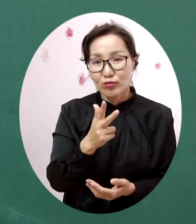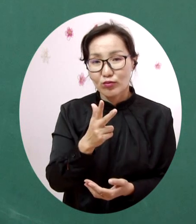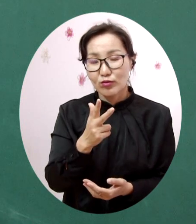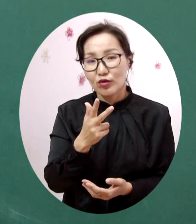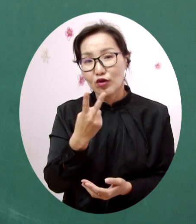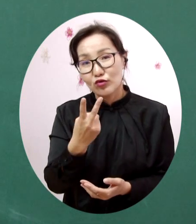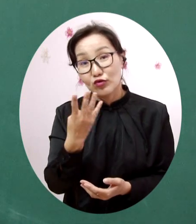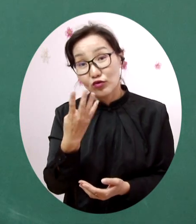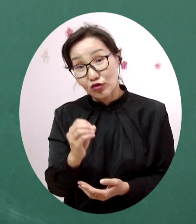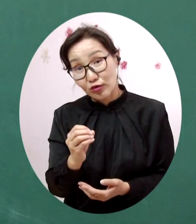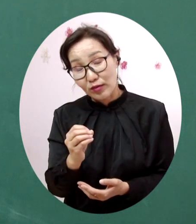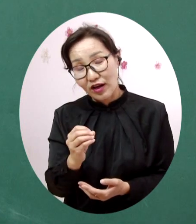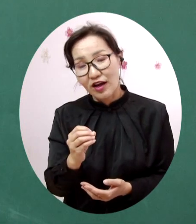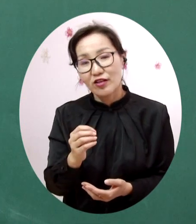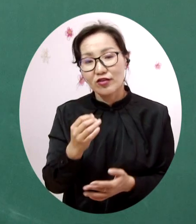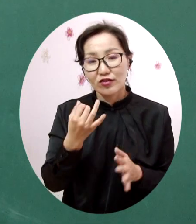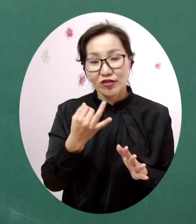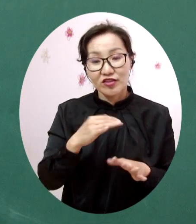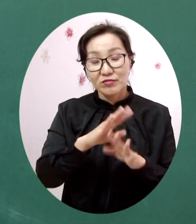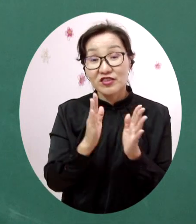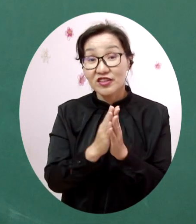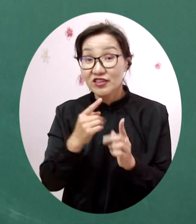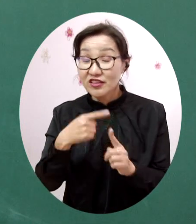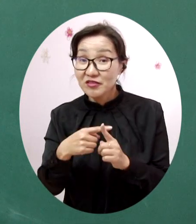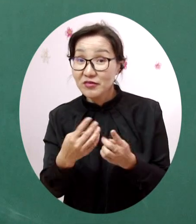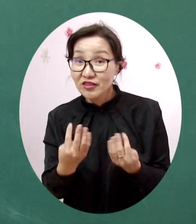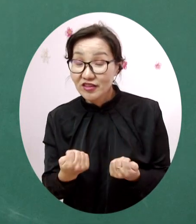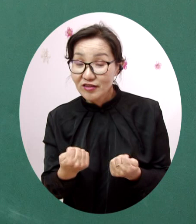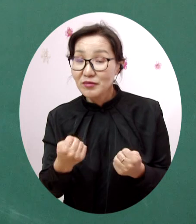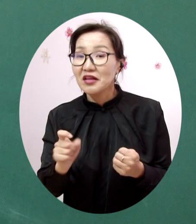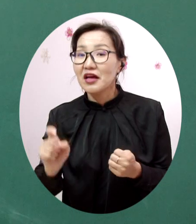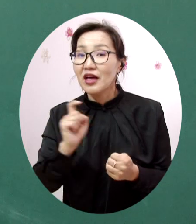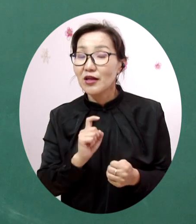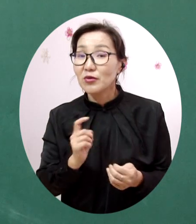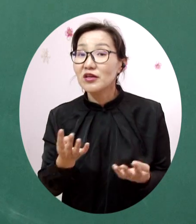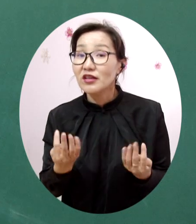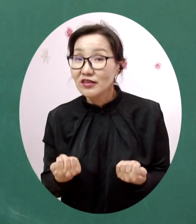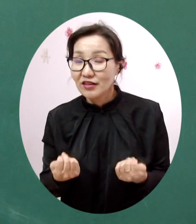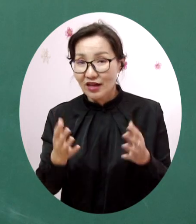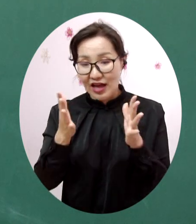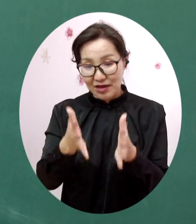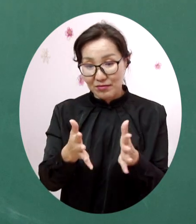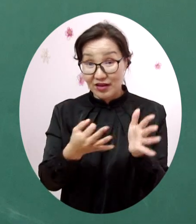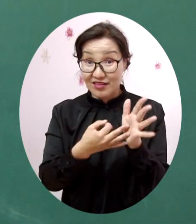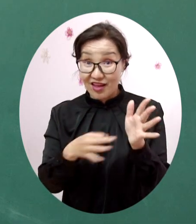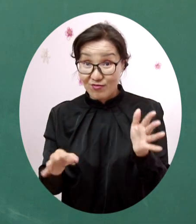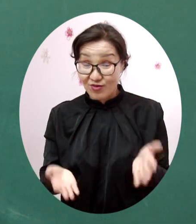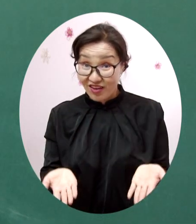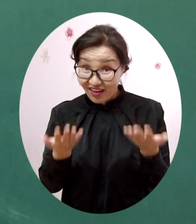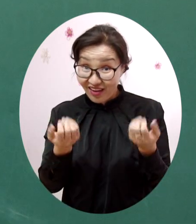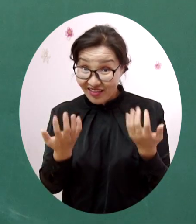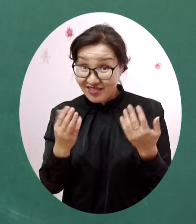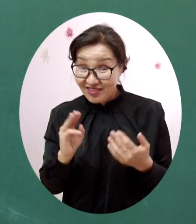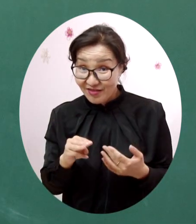3240 ба 7560-ын нийлбэр. За бид нар нийлбэрийг олчлоо. Хэд гарсан? 10800.